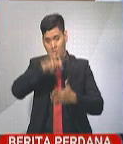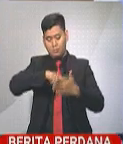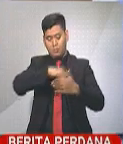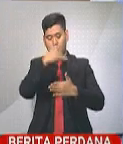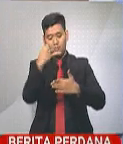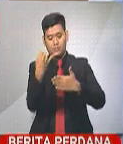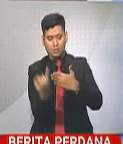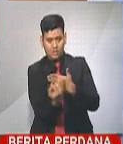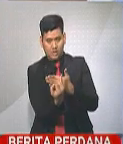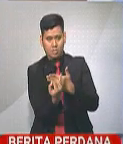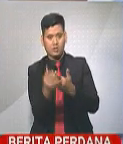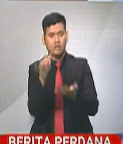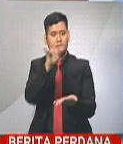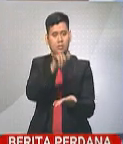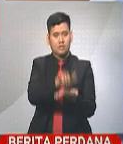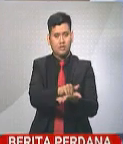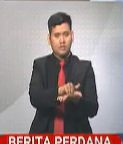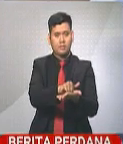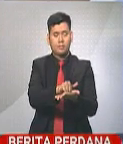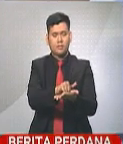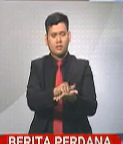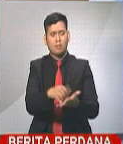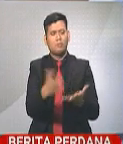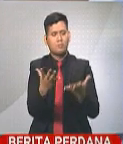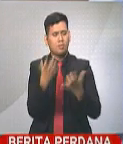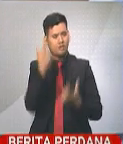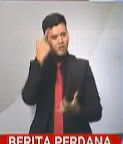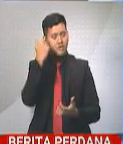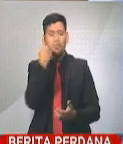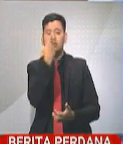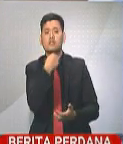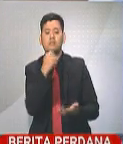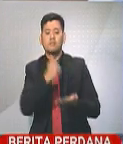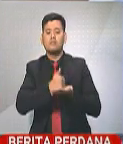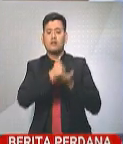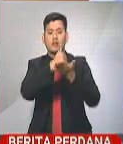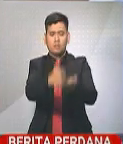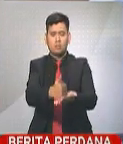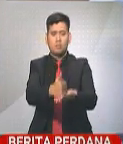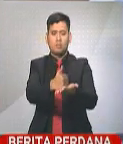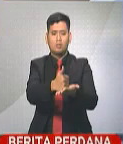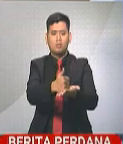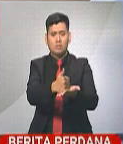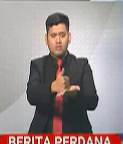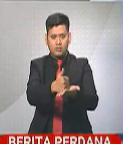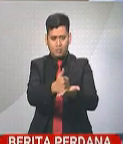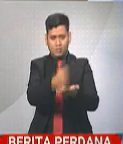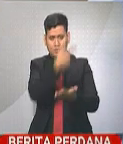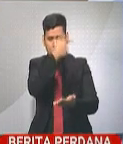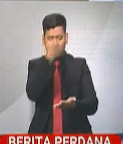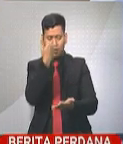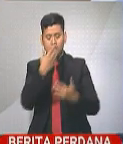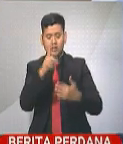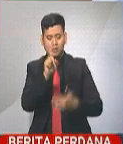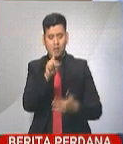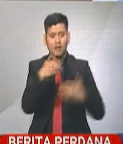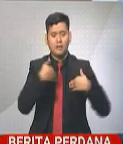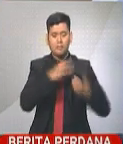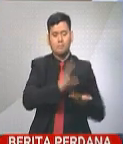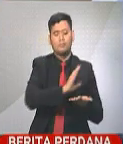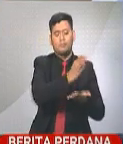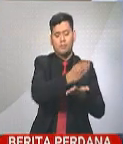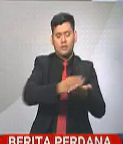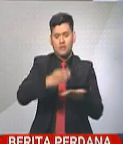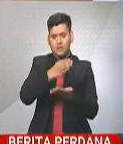Perundingan untuk menentukan siapa yang dapat membantu membiayai. Pasal ini belum ada dalam bajet yang disebutkan